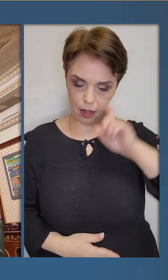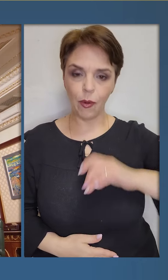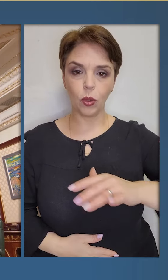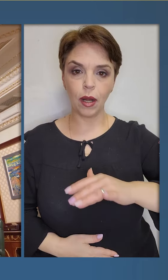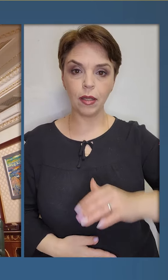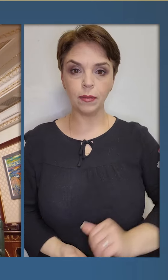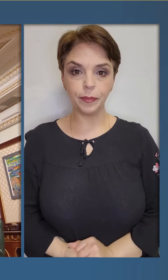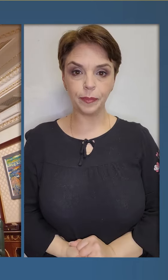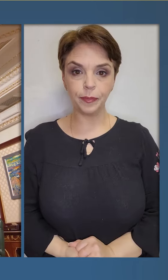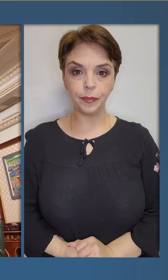народу Слава Україні